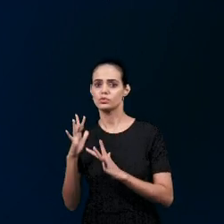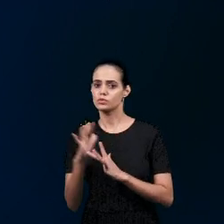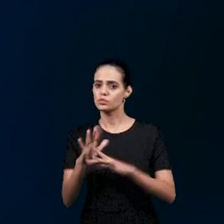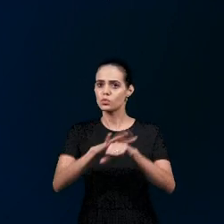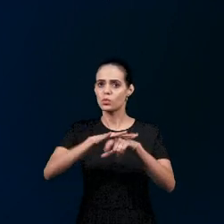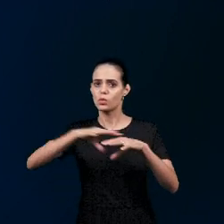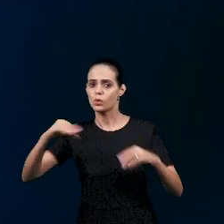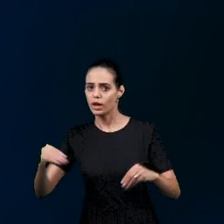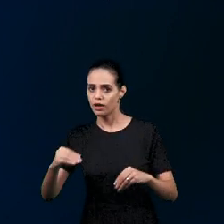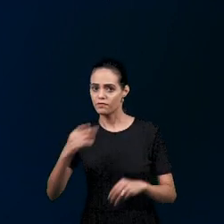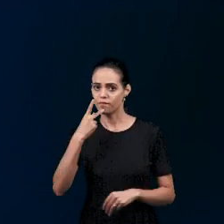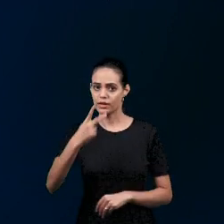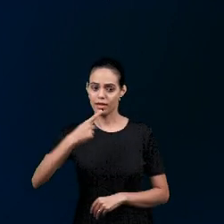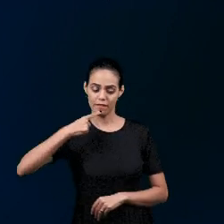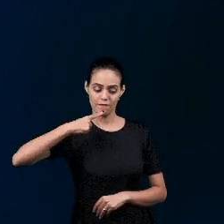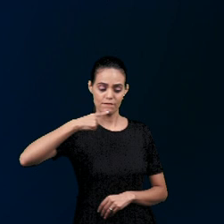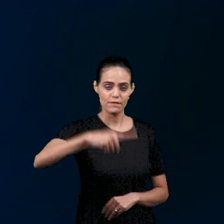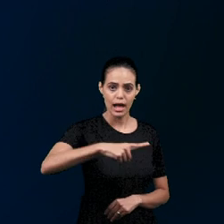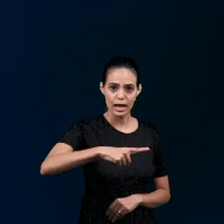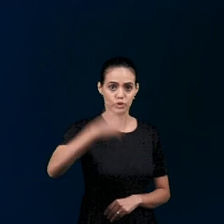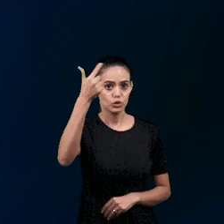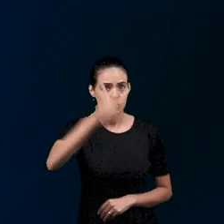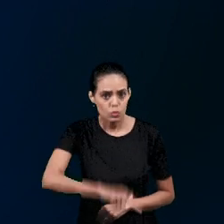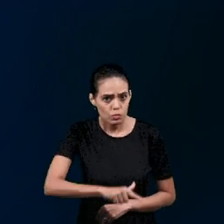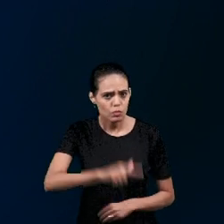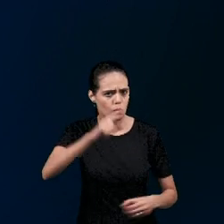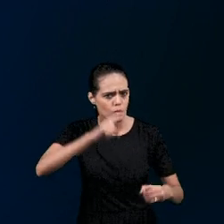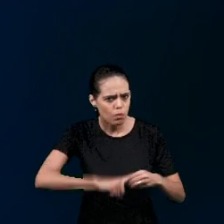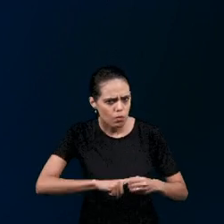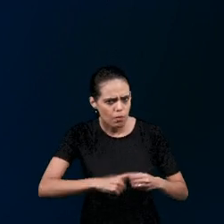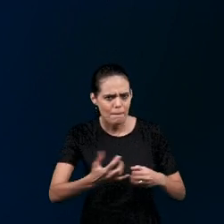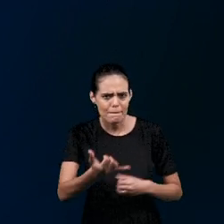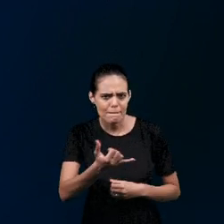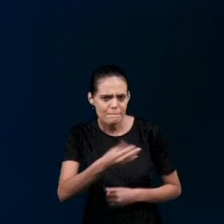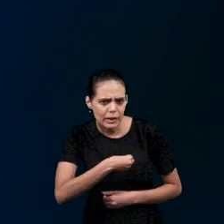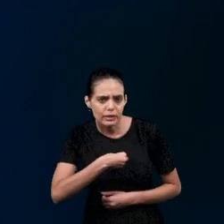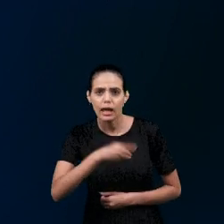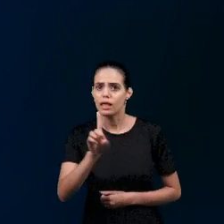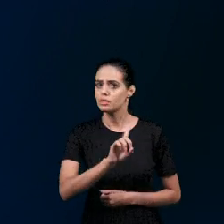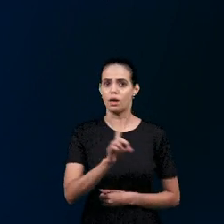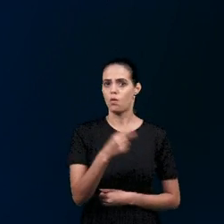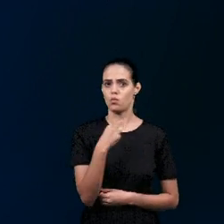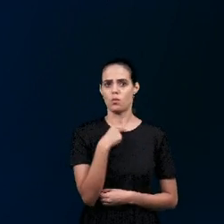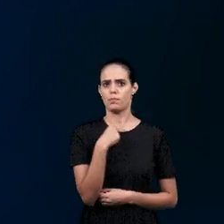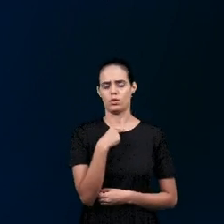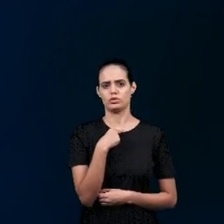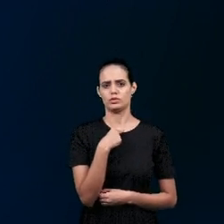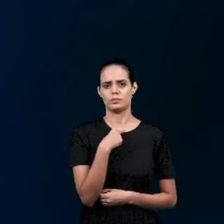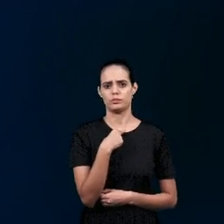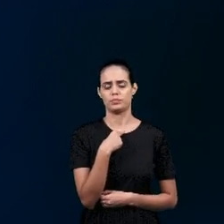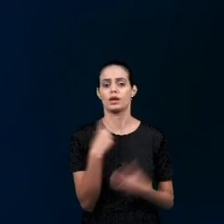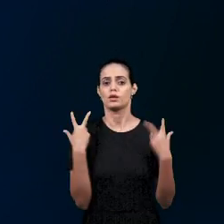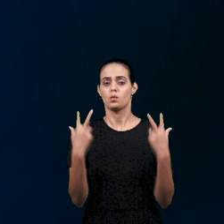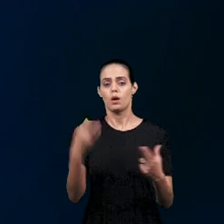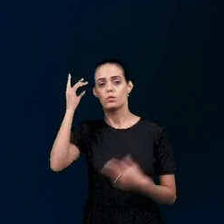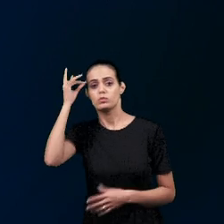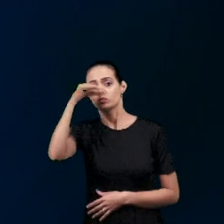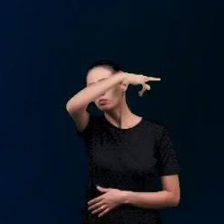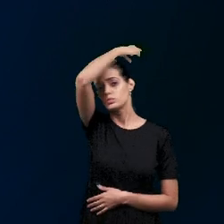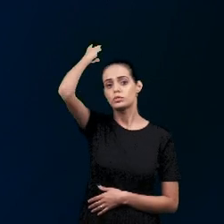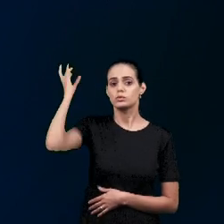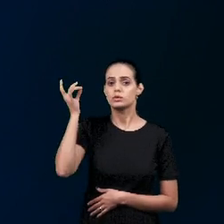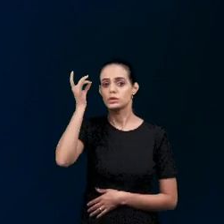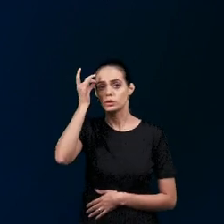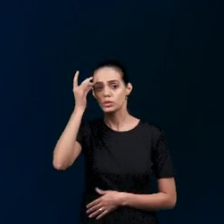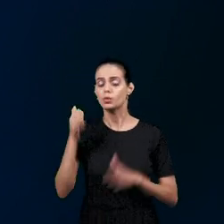aussi dans la bénédiction pardon du Seigneur, nous avons les limites du Saint-Esprit, nous ne pouvons pas les dépasser parce que la parole du Saint-Esprit est une